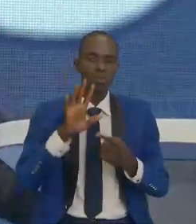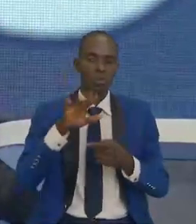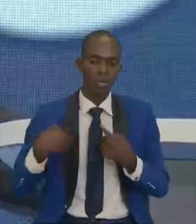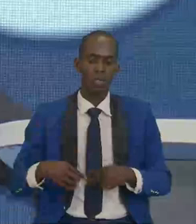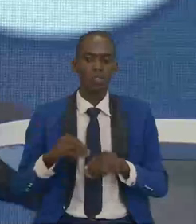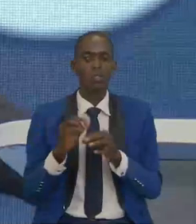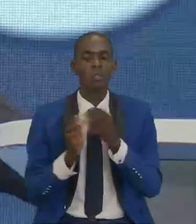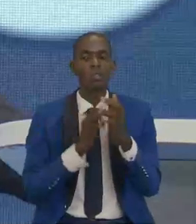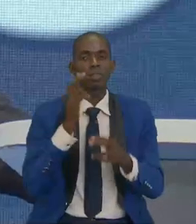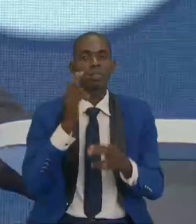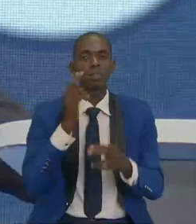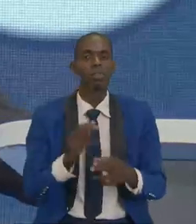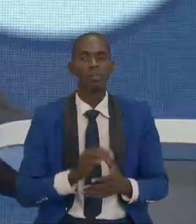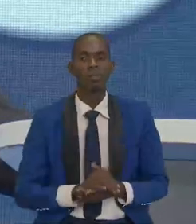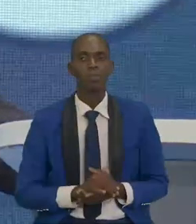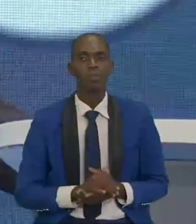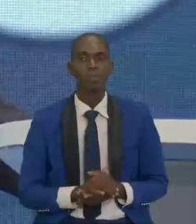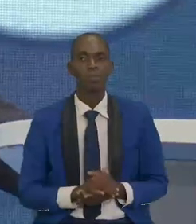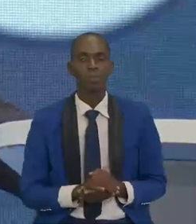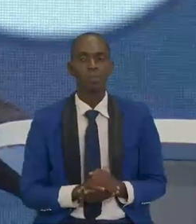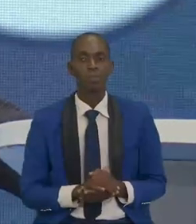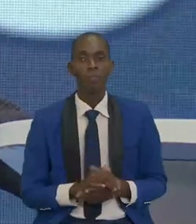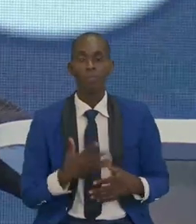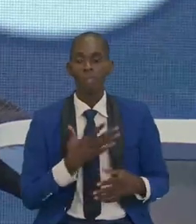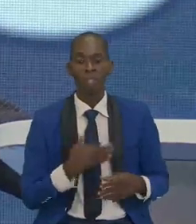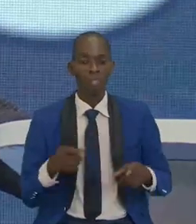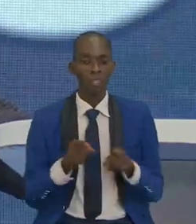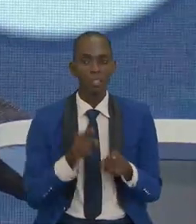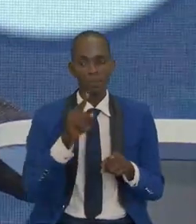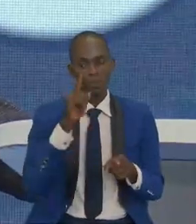salut et la vie éternelle viendront à votre cœur.